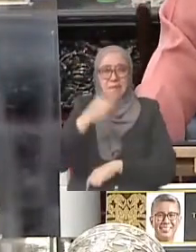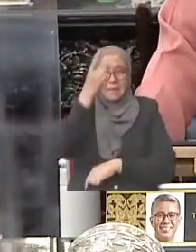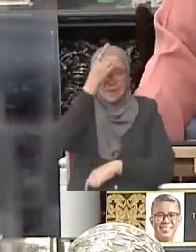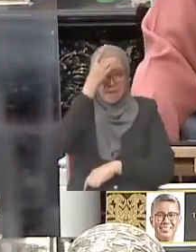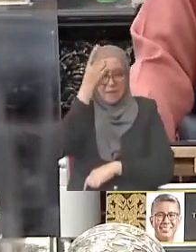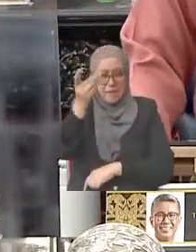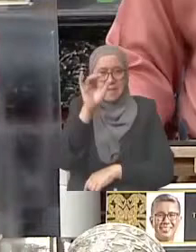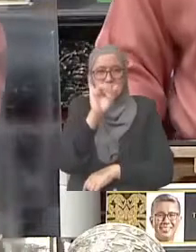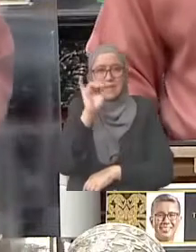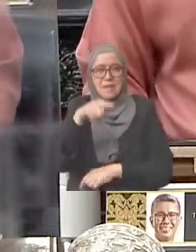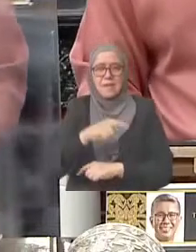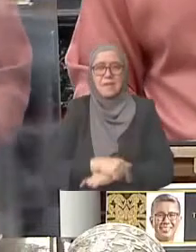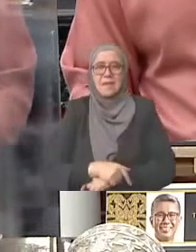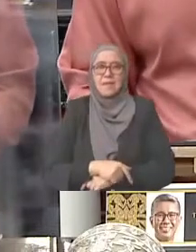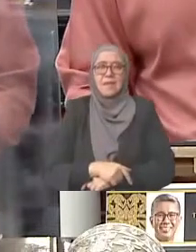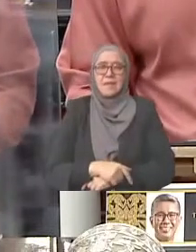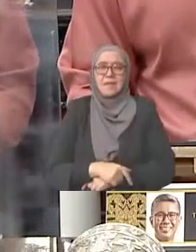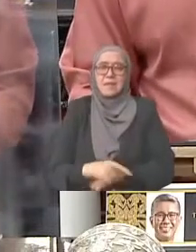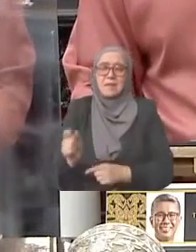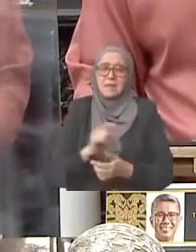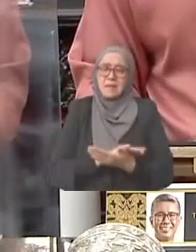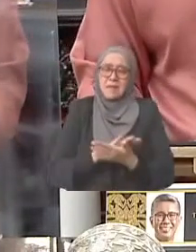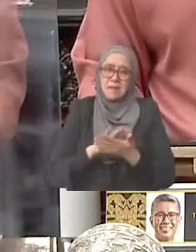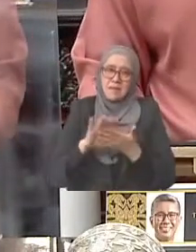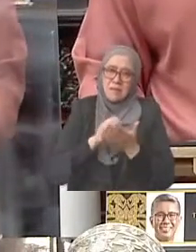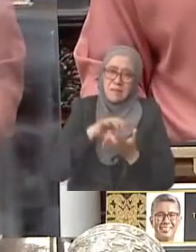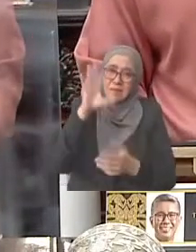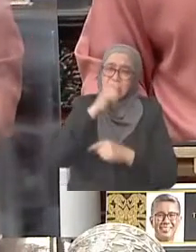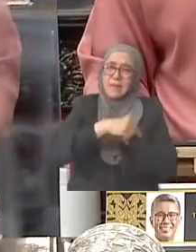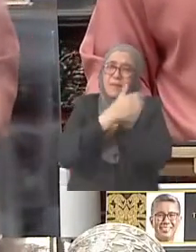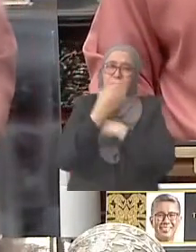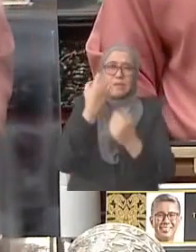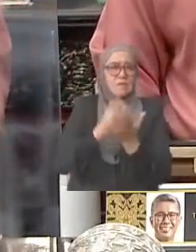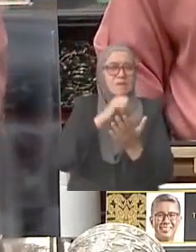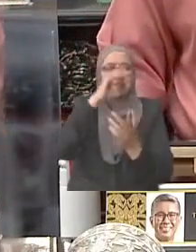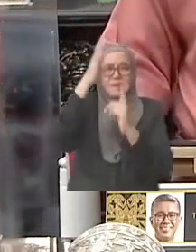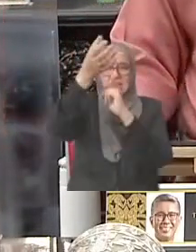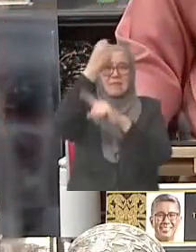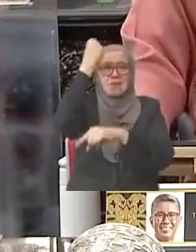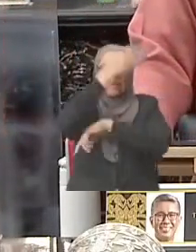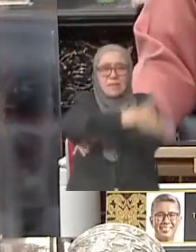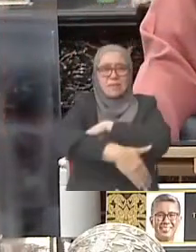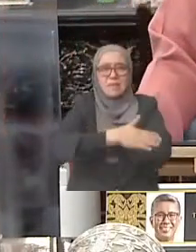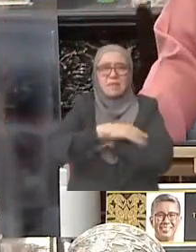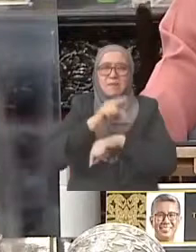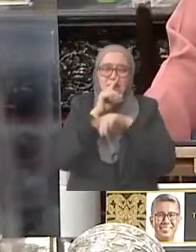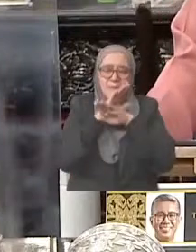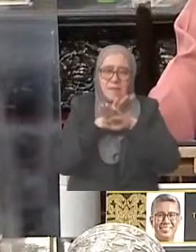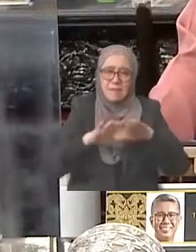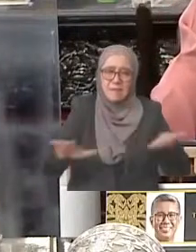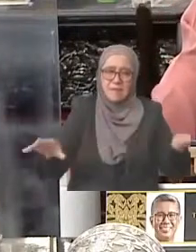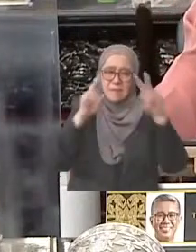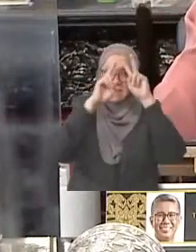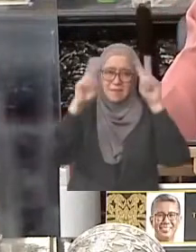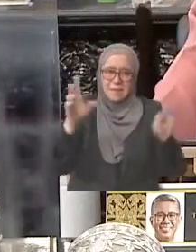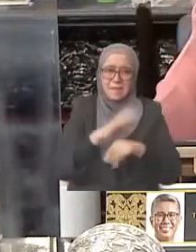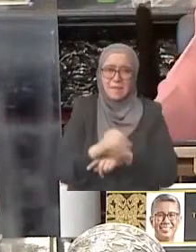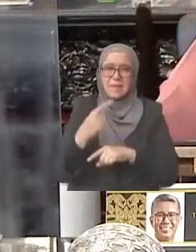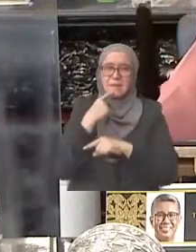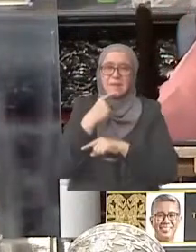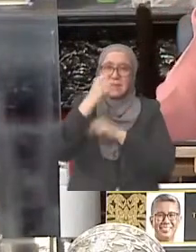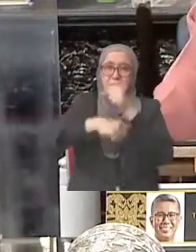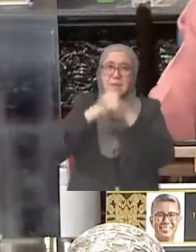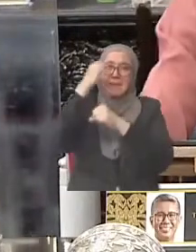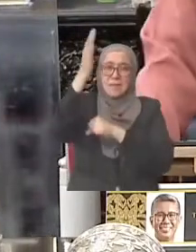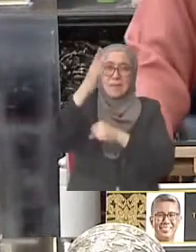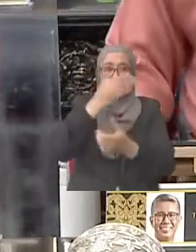ekonomi tidak akan tercapai tanpa negara yang aman dan damai bagi tahun hadapan budget ini menyediakan peruntukkan kepada Kementerian